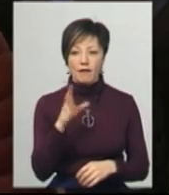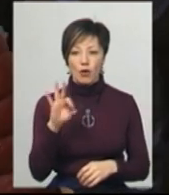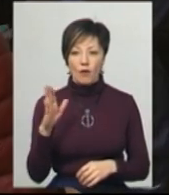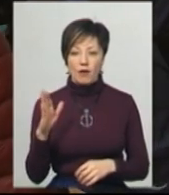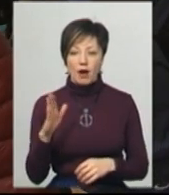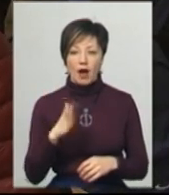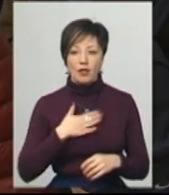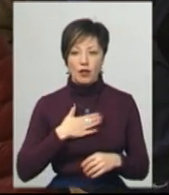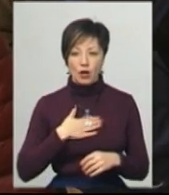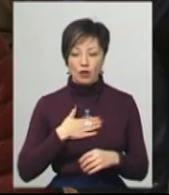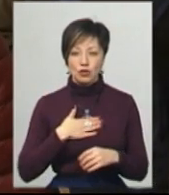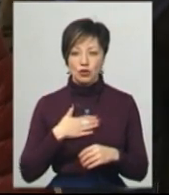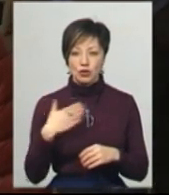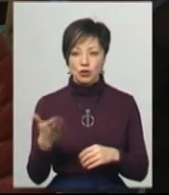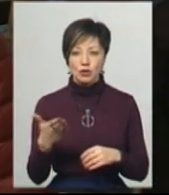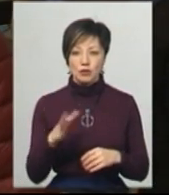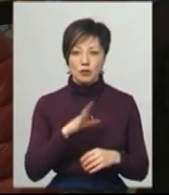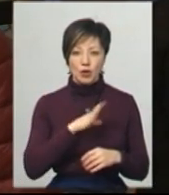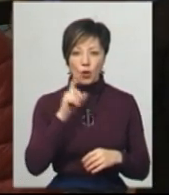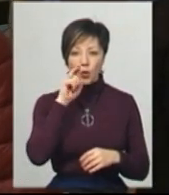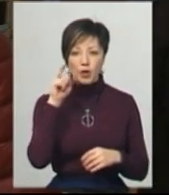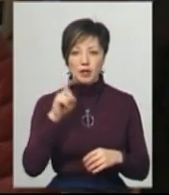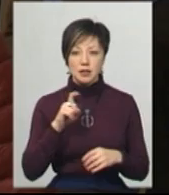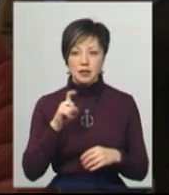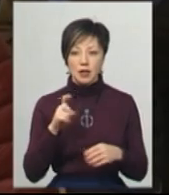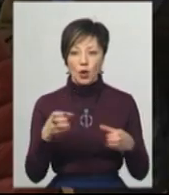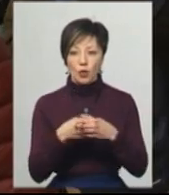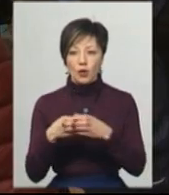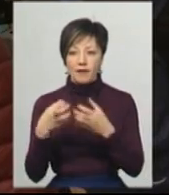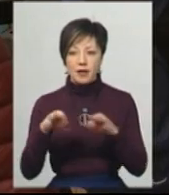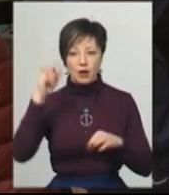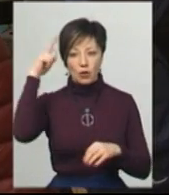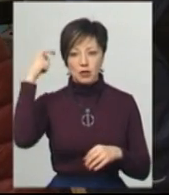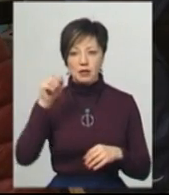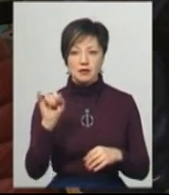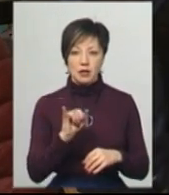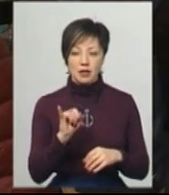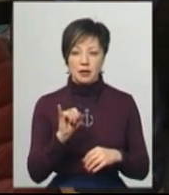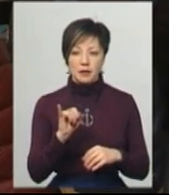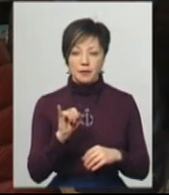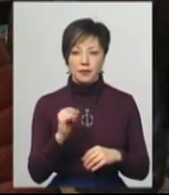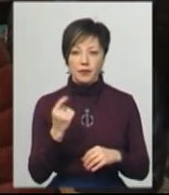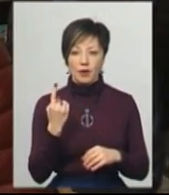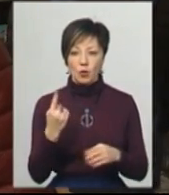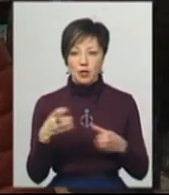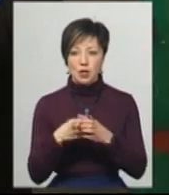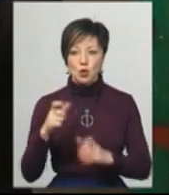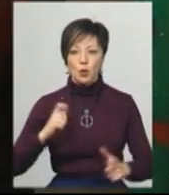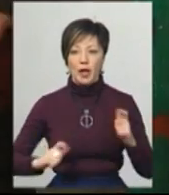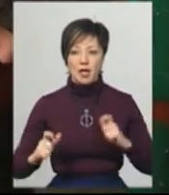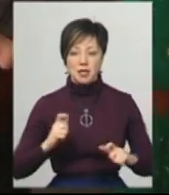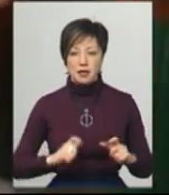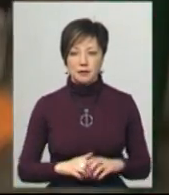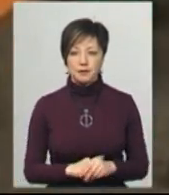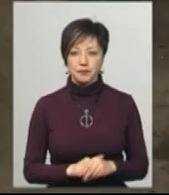а на нашій стороні були українські курені, вільні козацтво та там один курінь студентський.